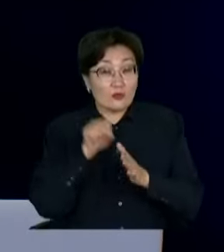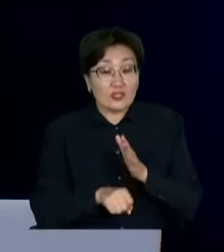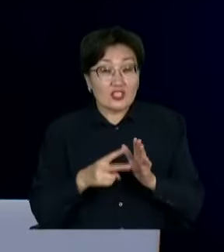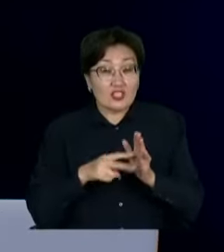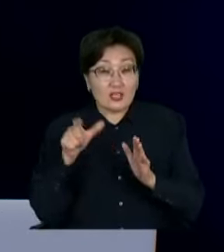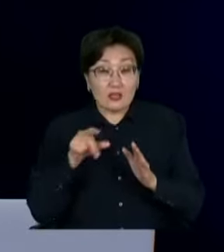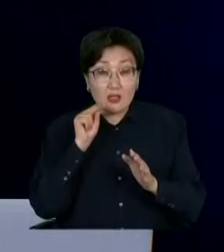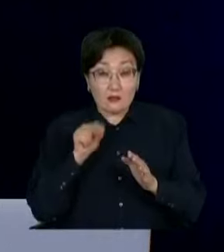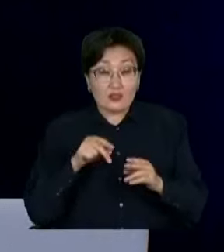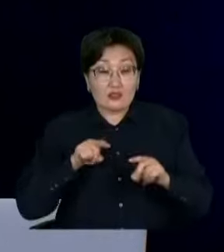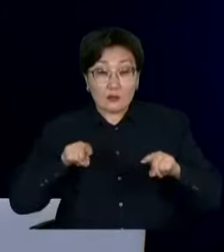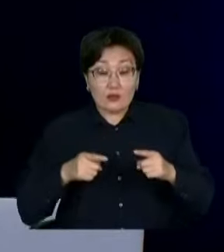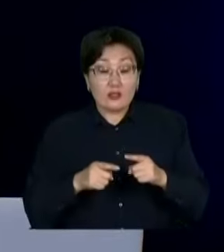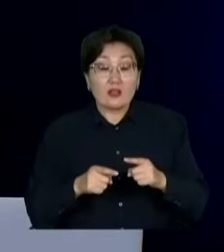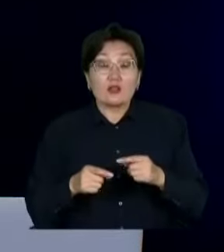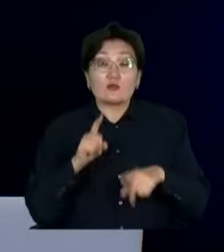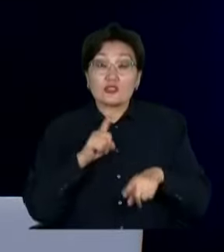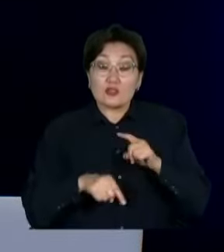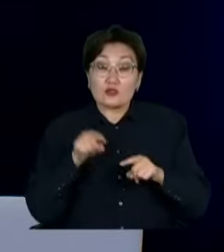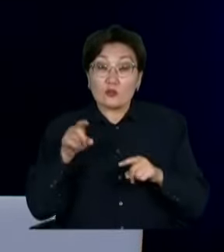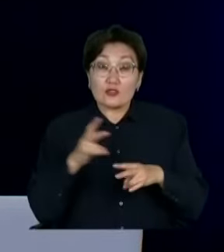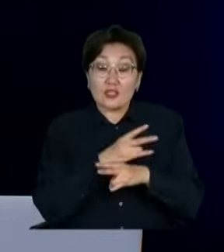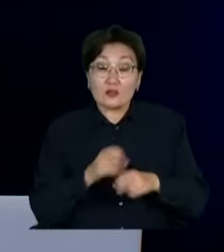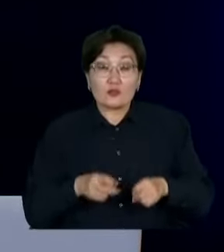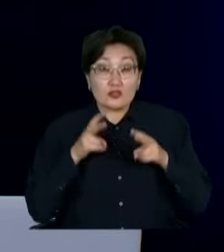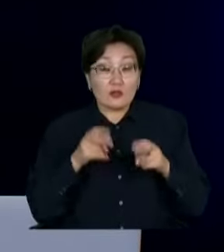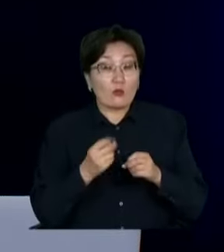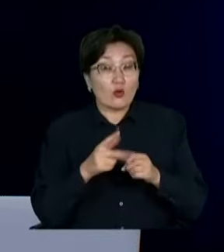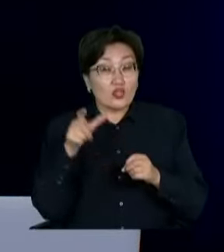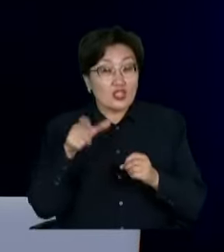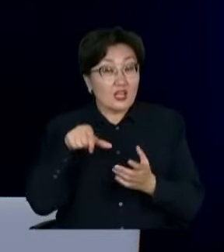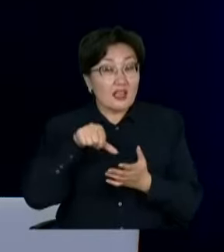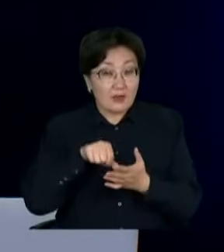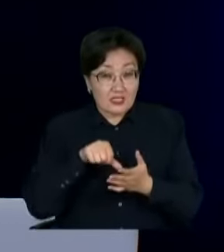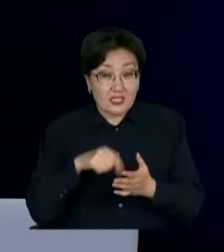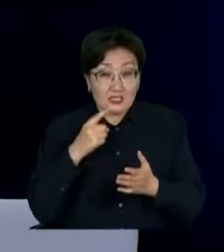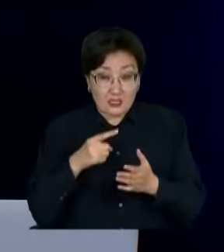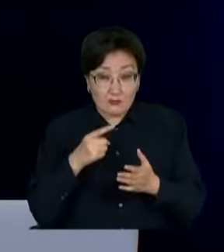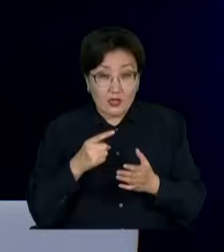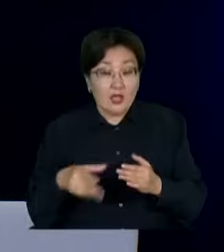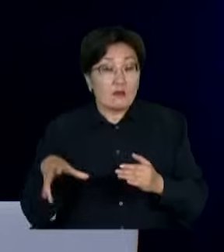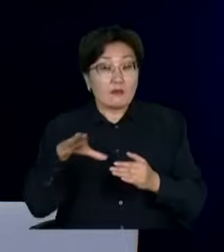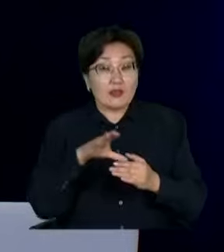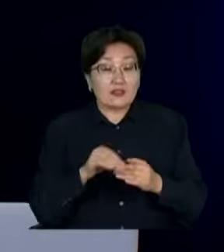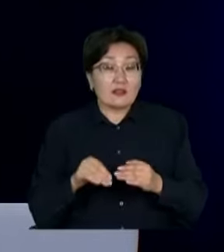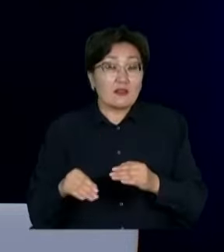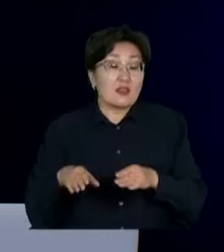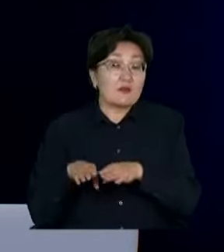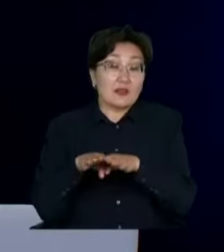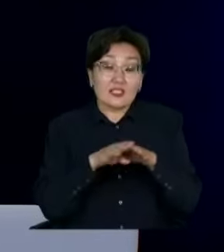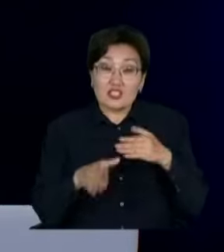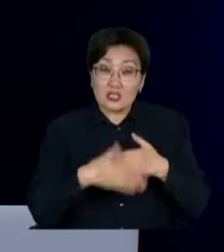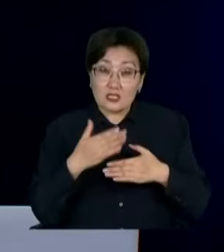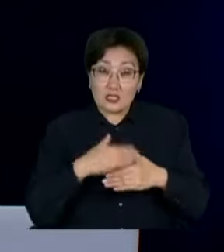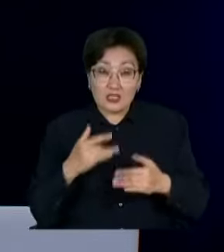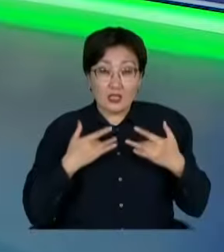қамауға алынған. Бірақ марқұмның жақындары сол түні қылмысқа 13 адам қатысқанын алға тартып, бәрінің бірдей жазалануын талап етіп